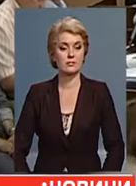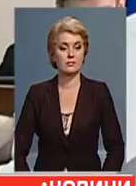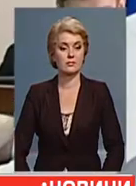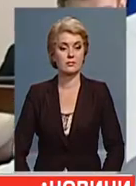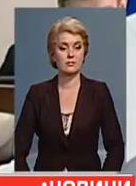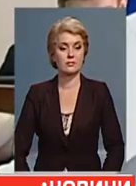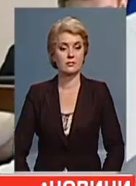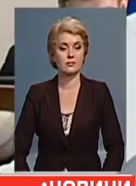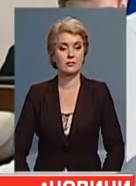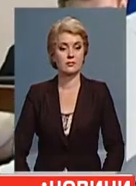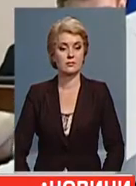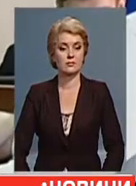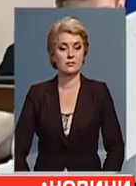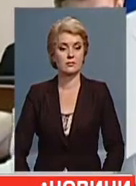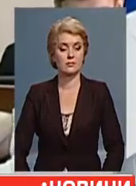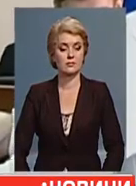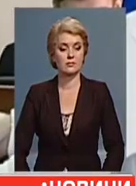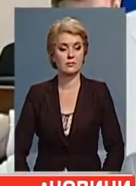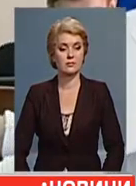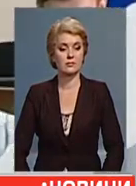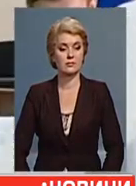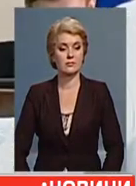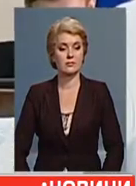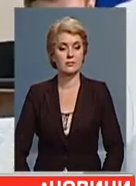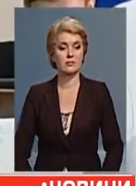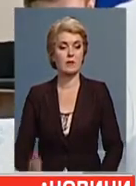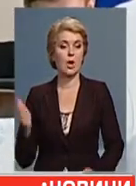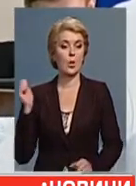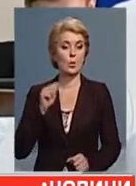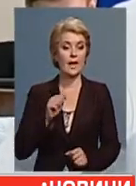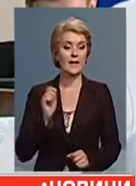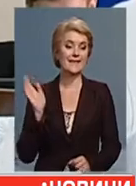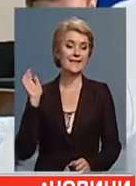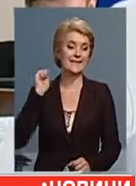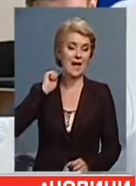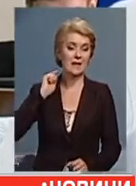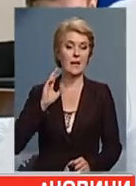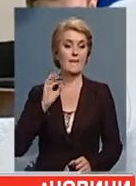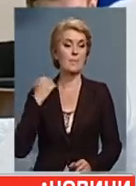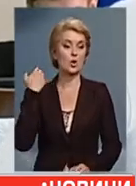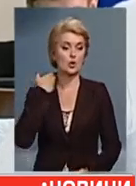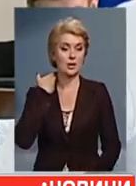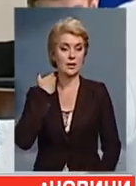Перші удари були ззаді по шиї, так.